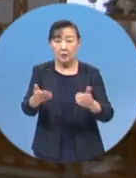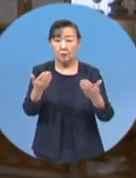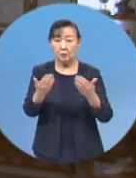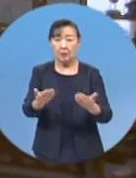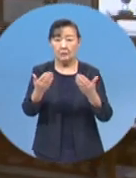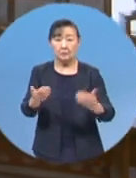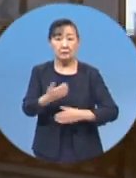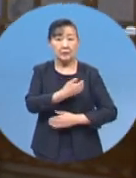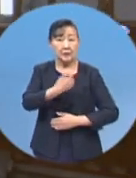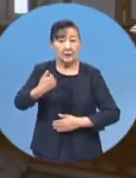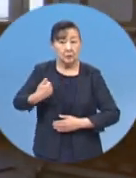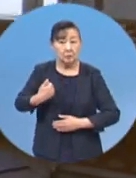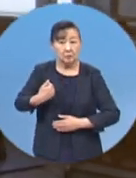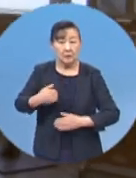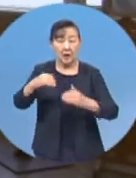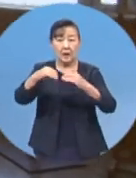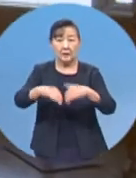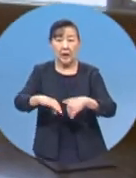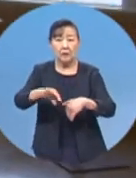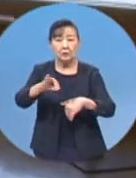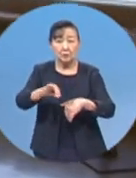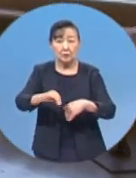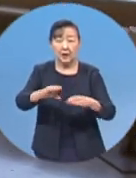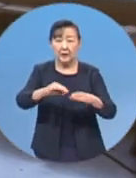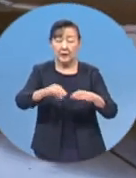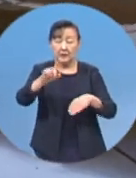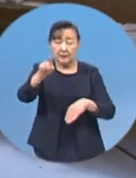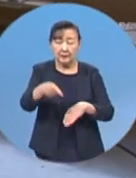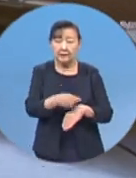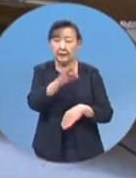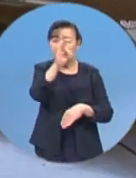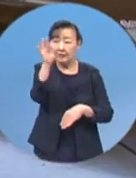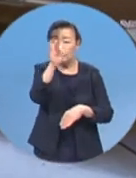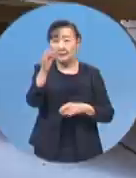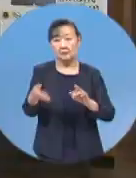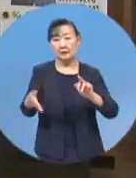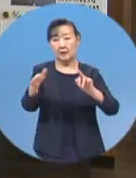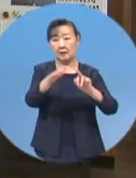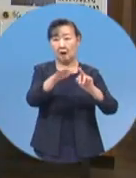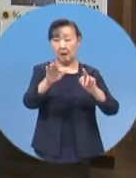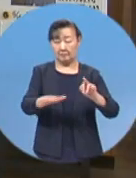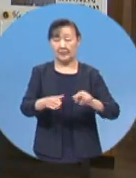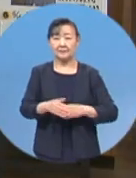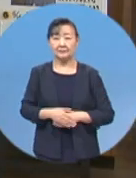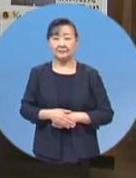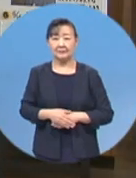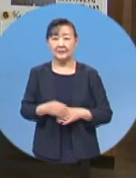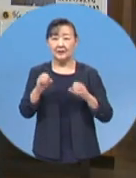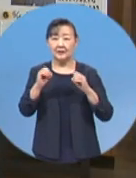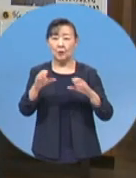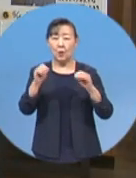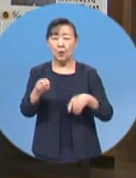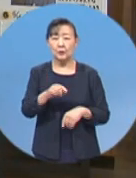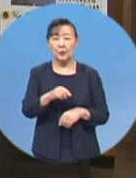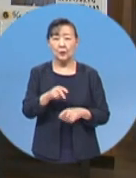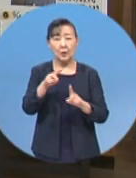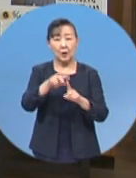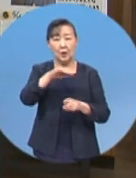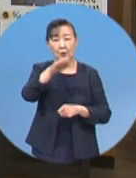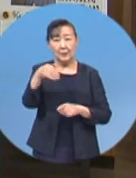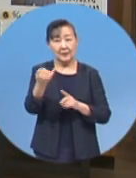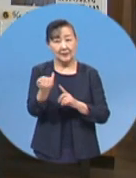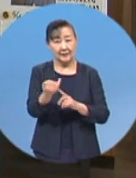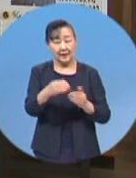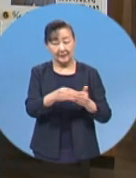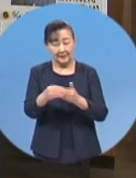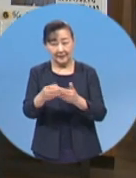行える八つ干潟自然観察センターがあります。 広報の小山さんに案内していただきます